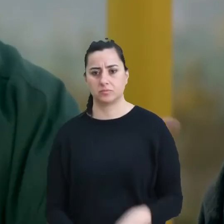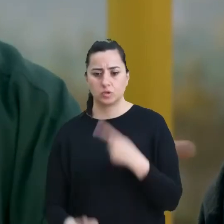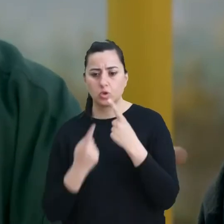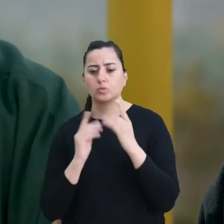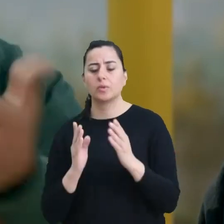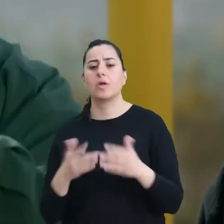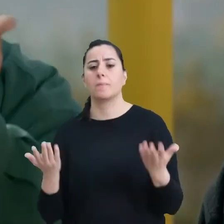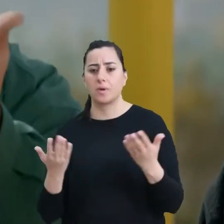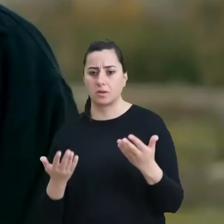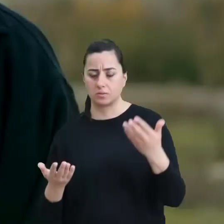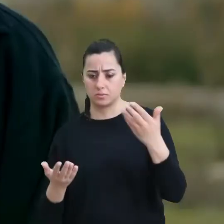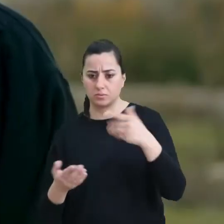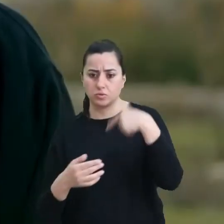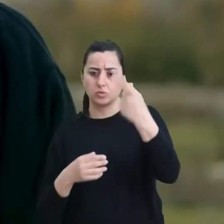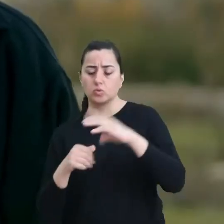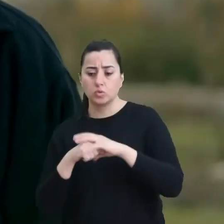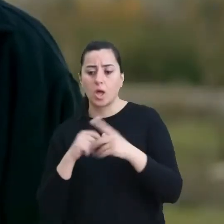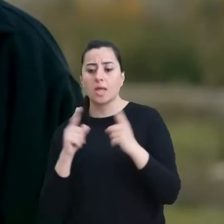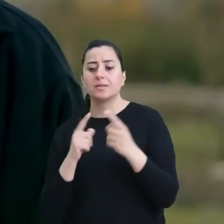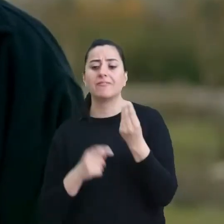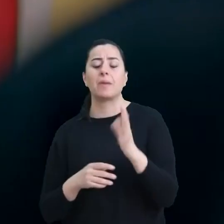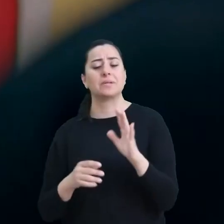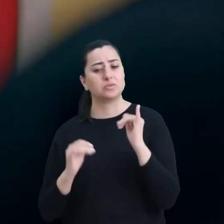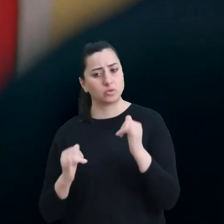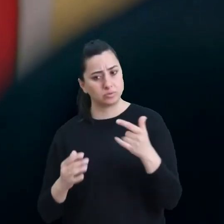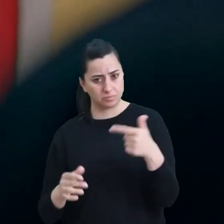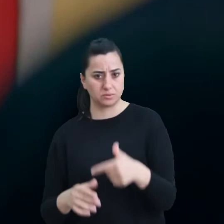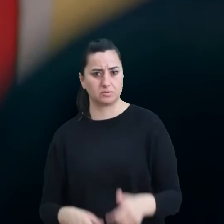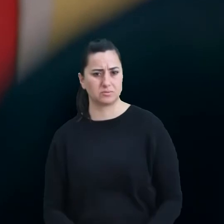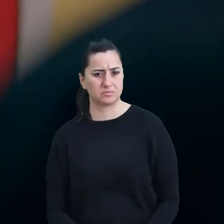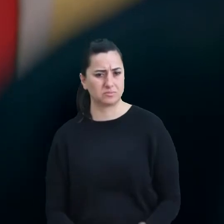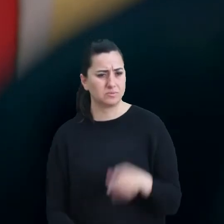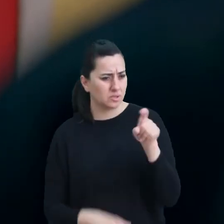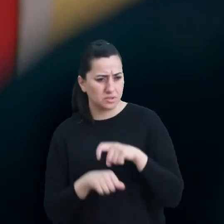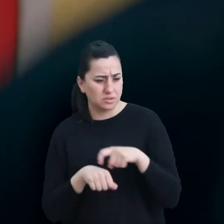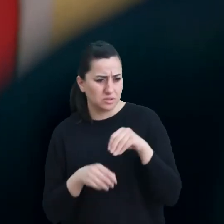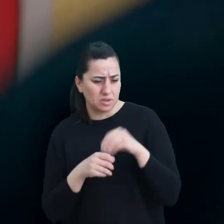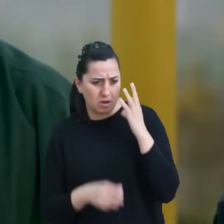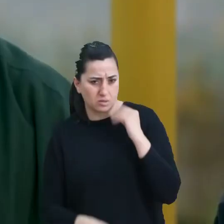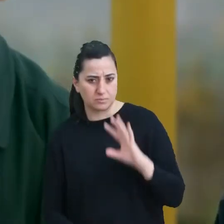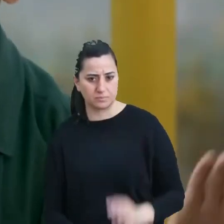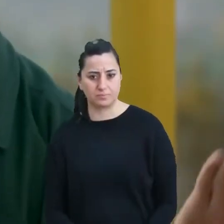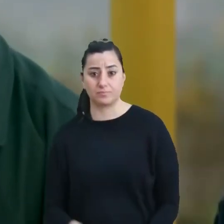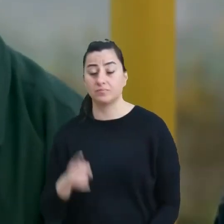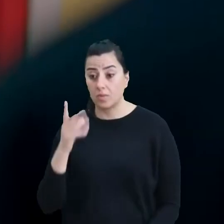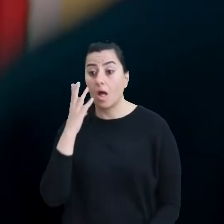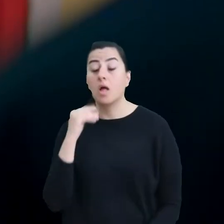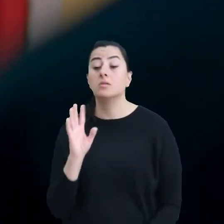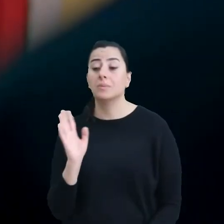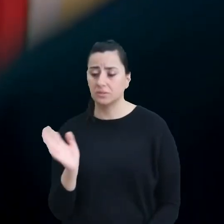Konuşup durma. Öbür dünyada hesabını veremezsin sen bunlar. Niye kızıyorsun? Ben anlamadım ki.